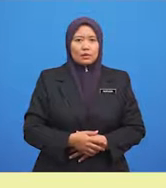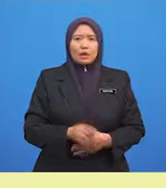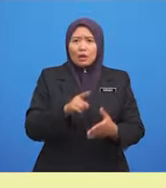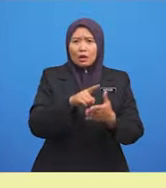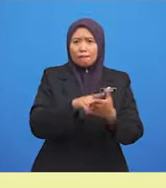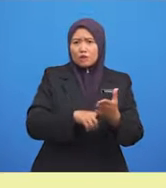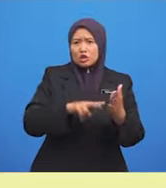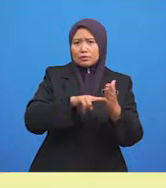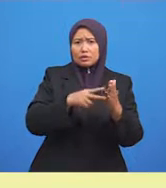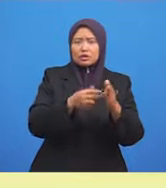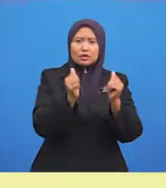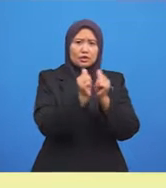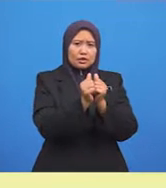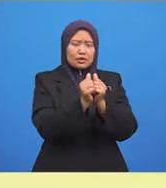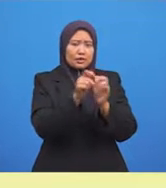Kita teruskan lagi.